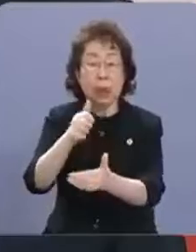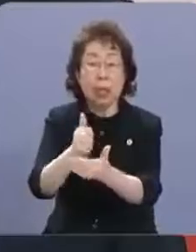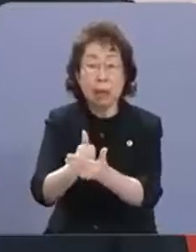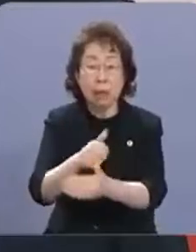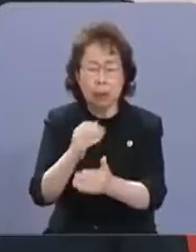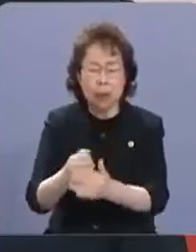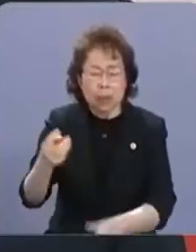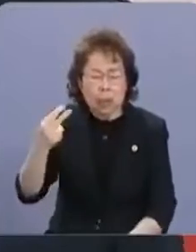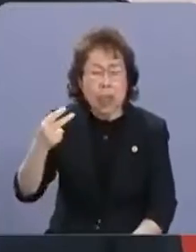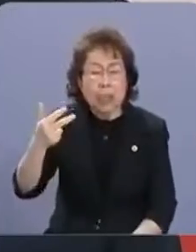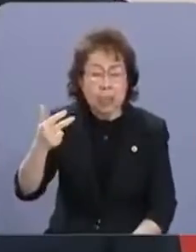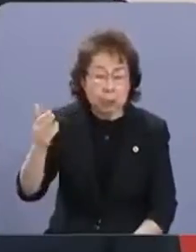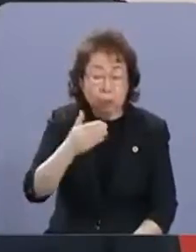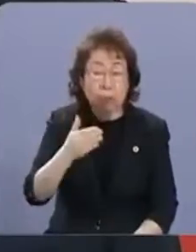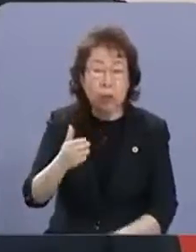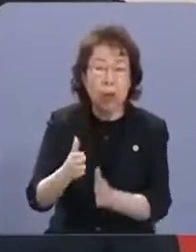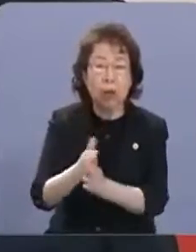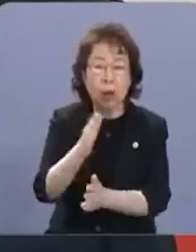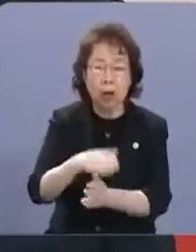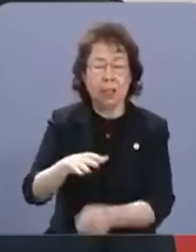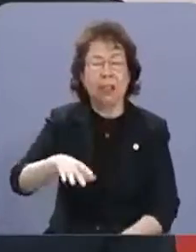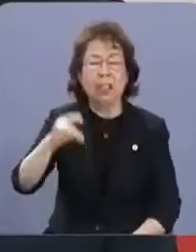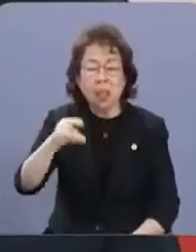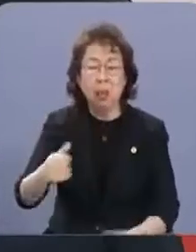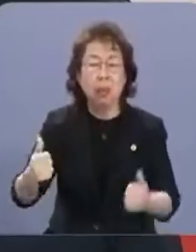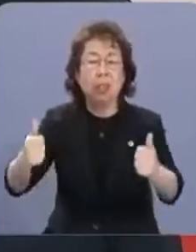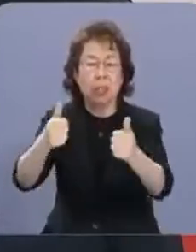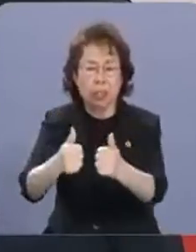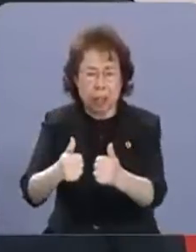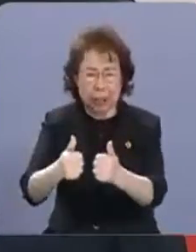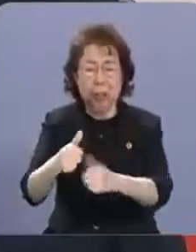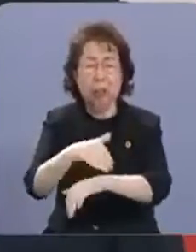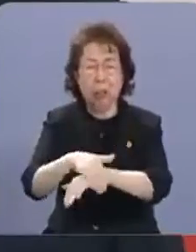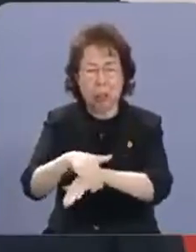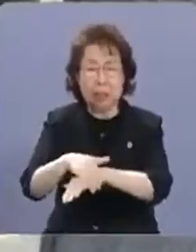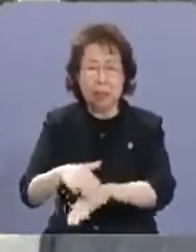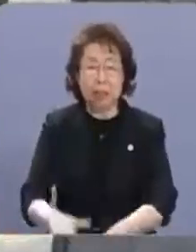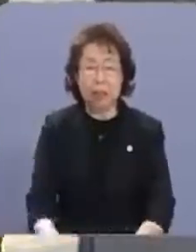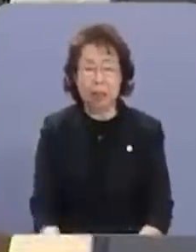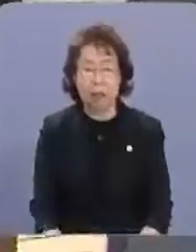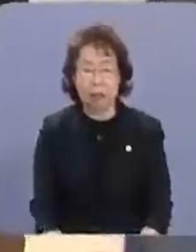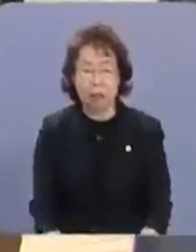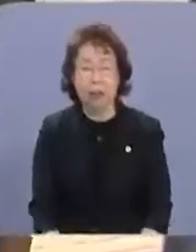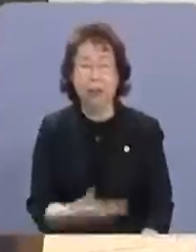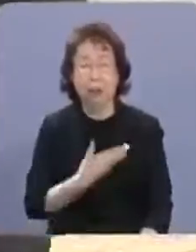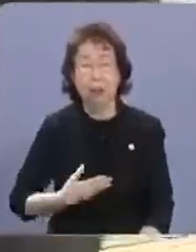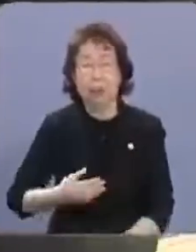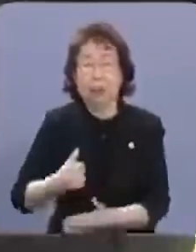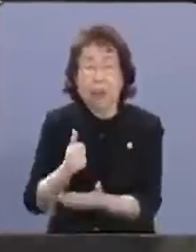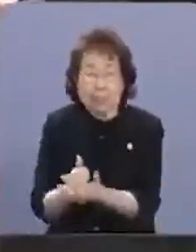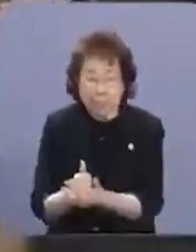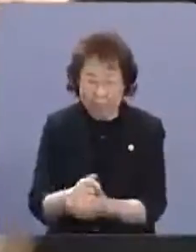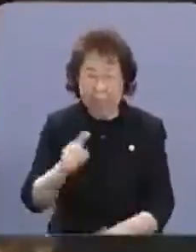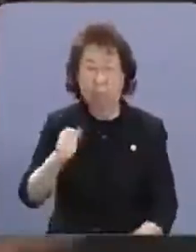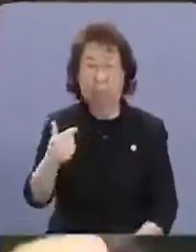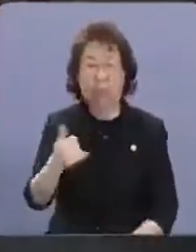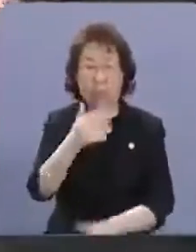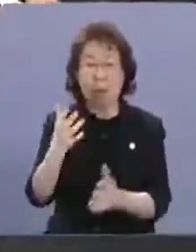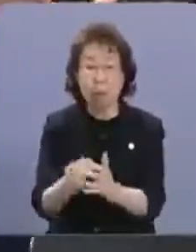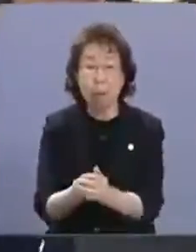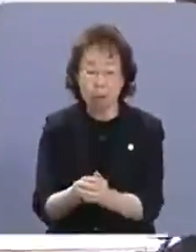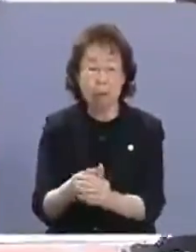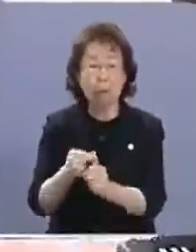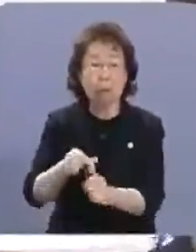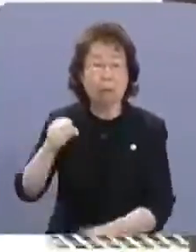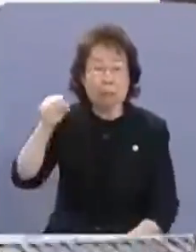선거는 2007년 직선제 시행 이후 처음으로 펼쳐지는 양자 대결입니다. 구청장과 군수 16명의